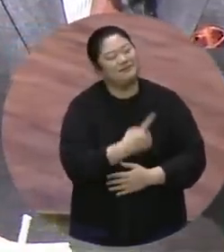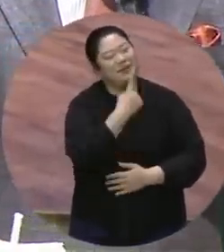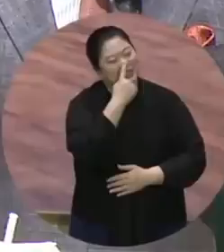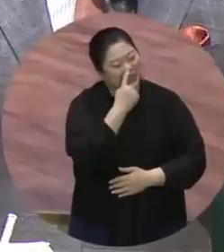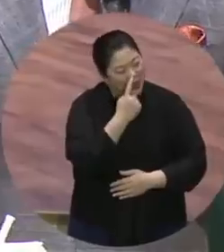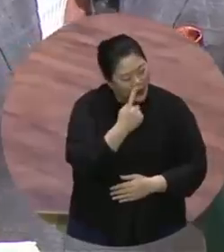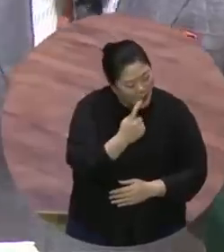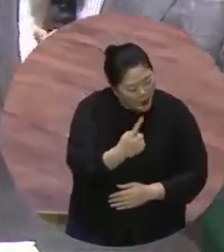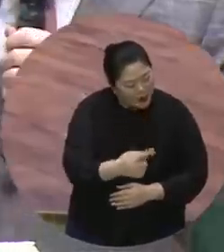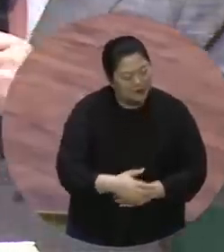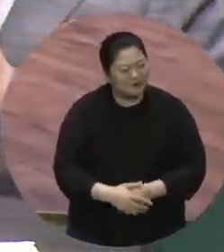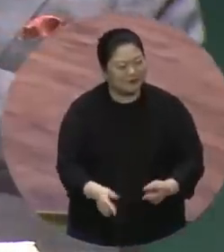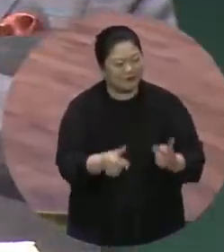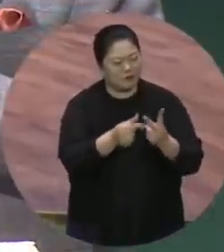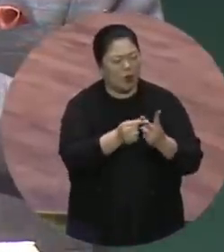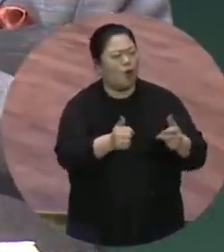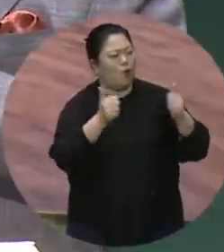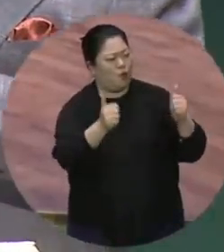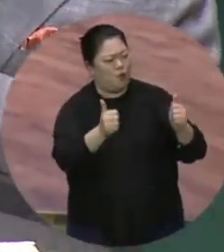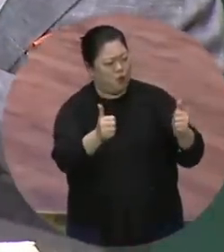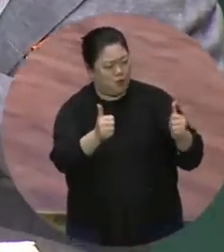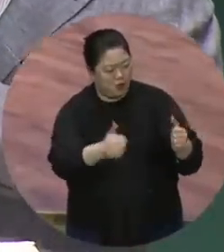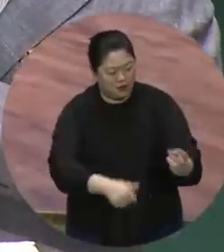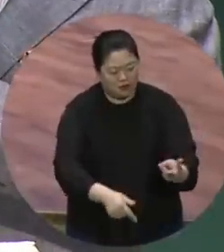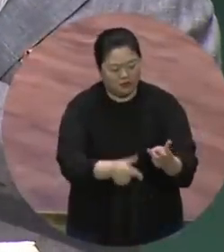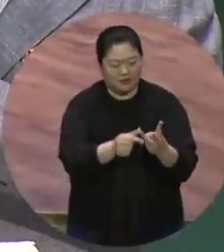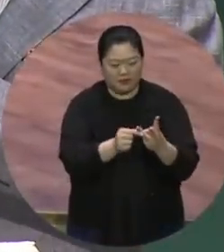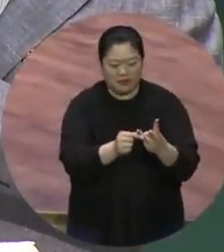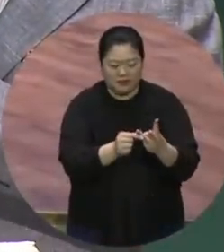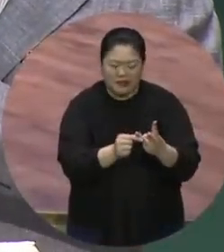아주 굉장한데